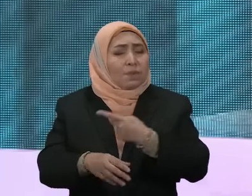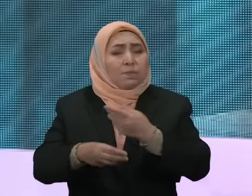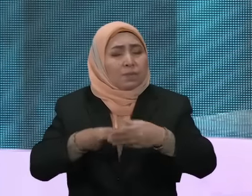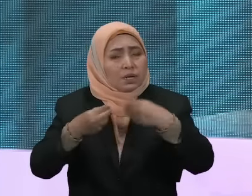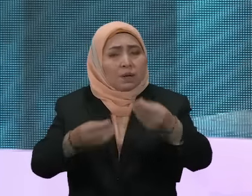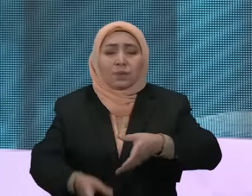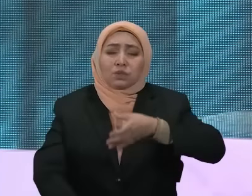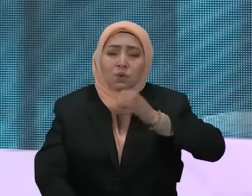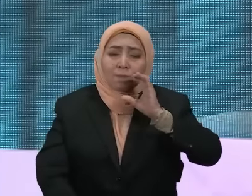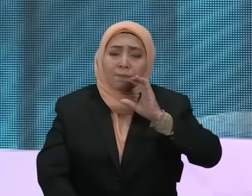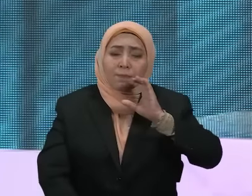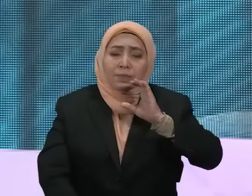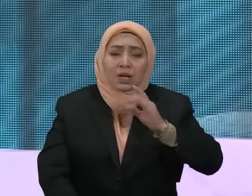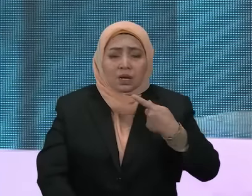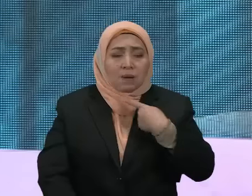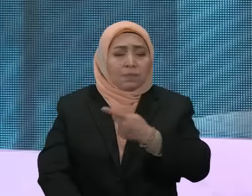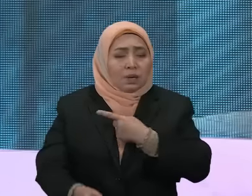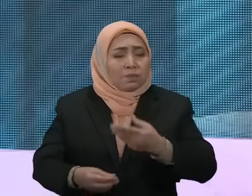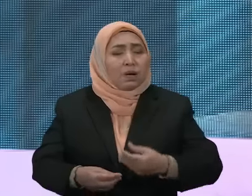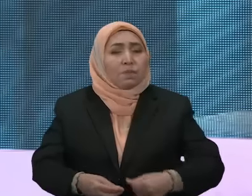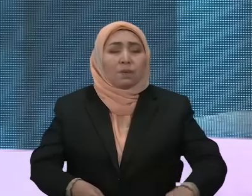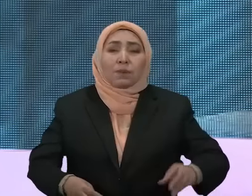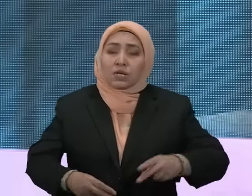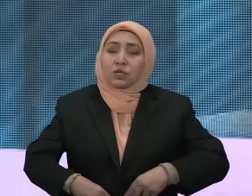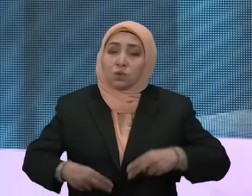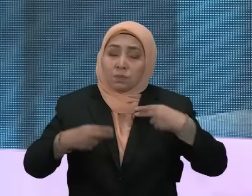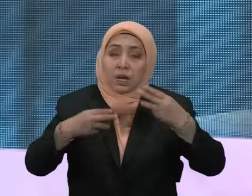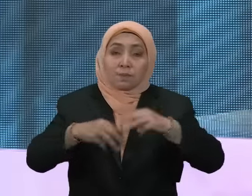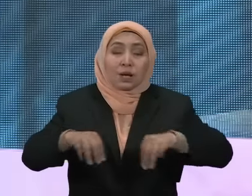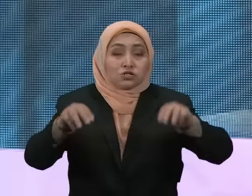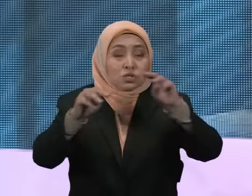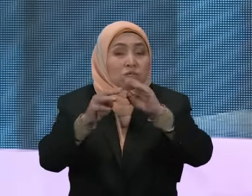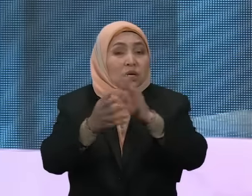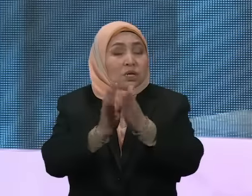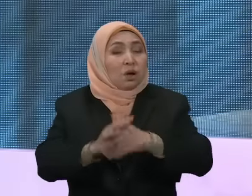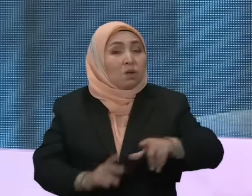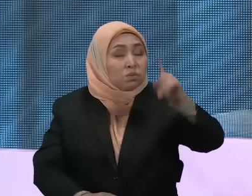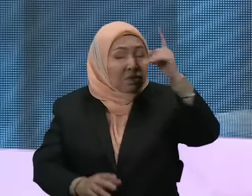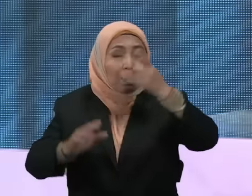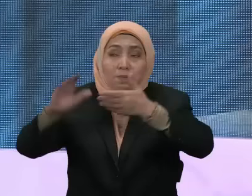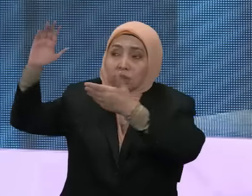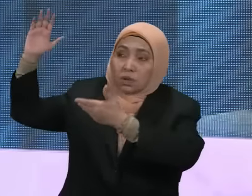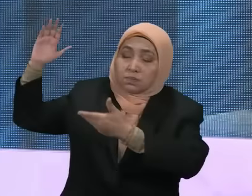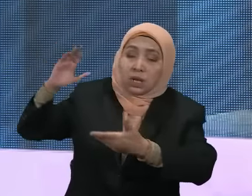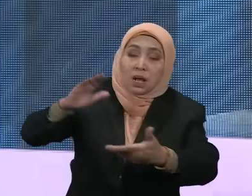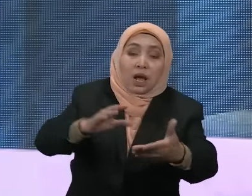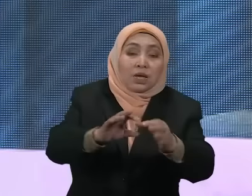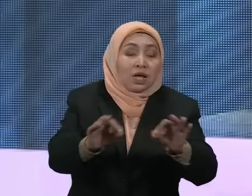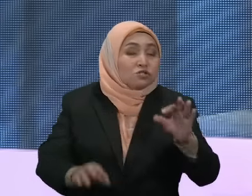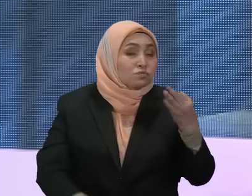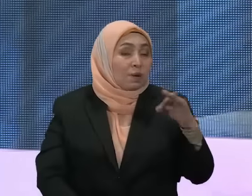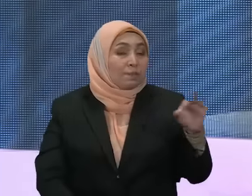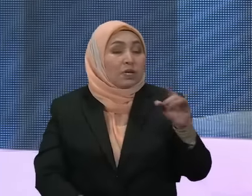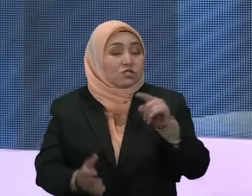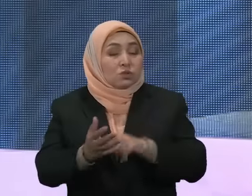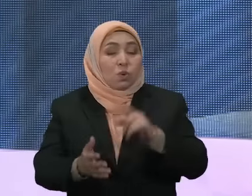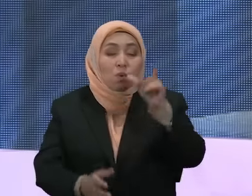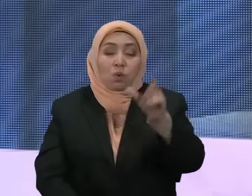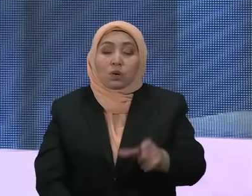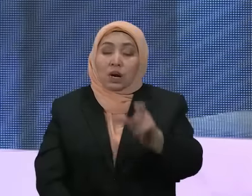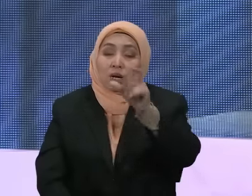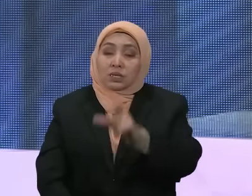beri minum kan, kami ini memakmurkan Masjidil Haram. Maka Allah menurunkan ayat 19 ini, iaitu orang